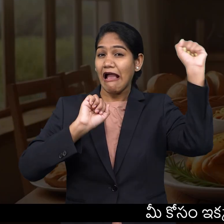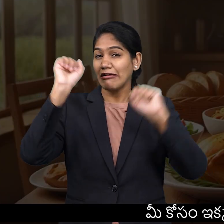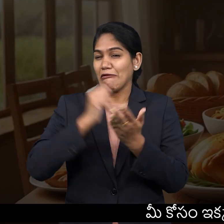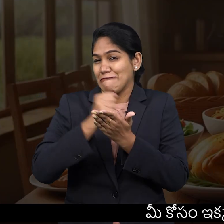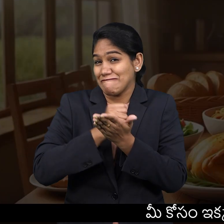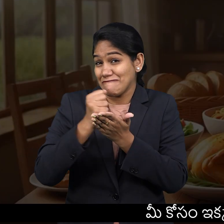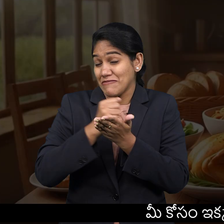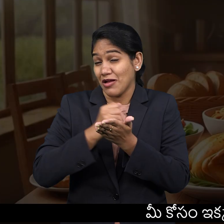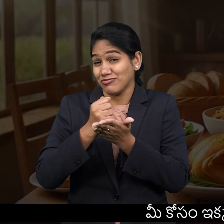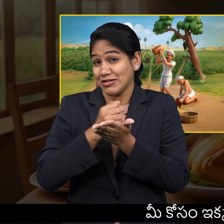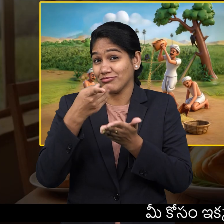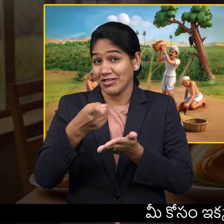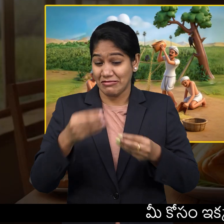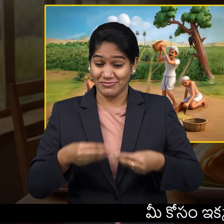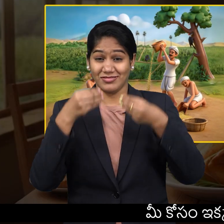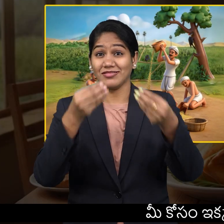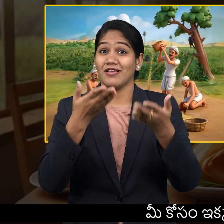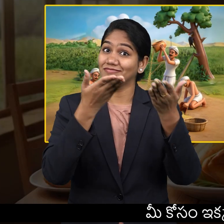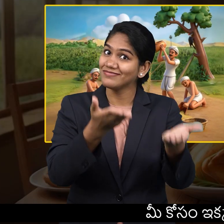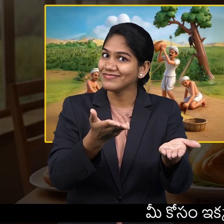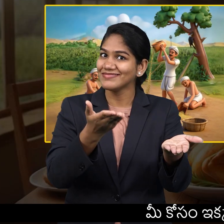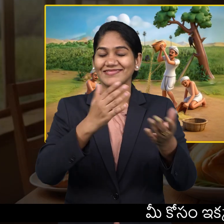మీకోసం ఇక్కడ ఒక కార్యాచరణ ఉంది.